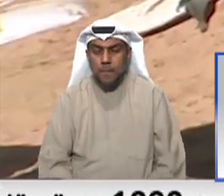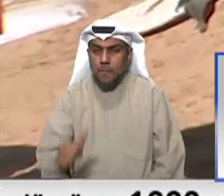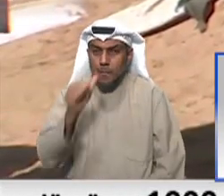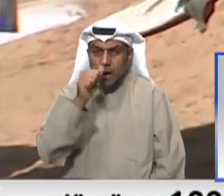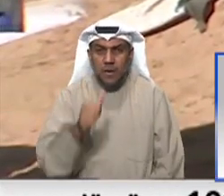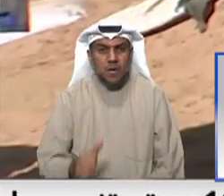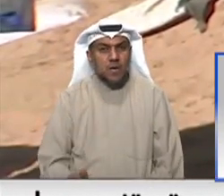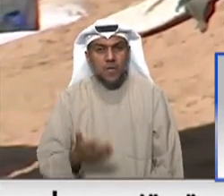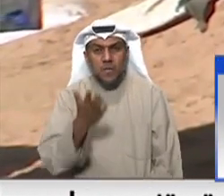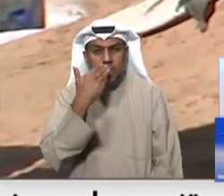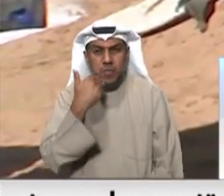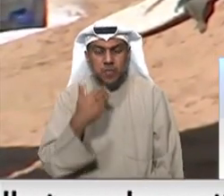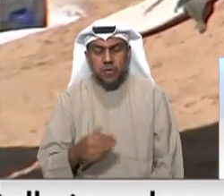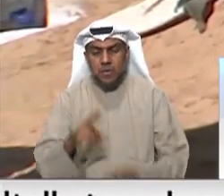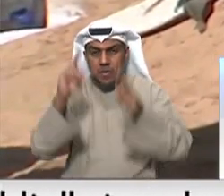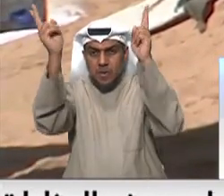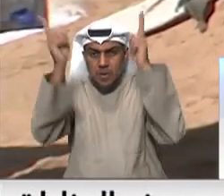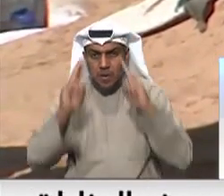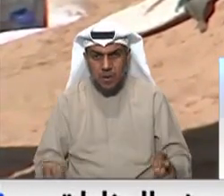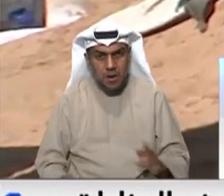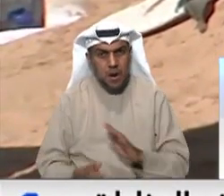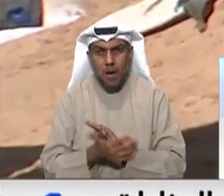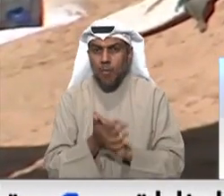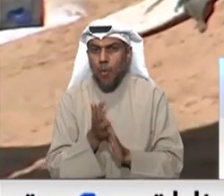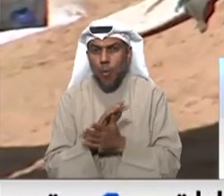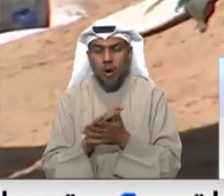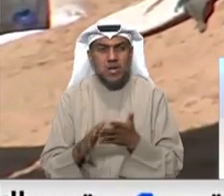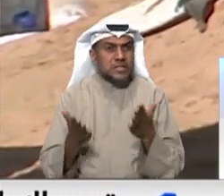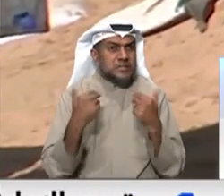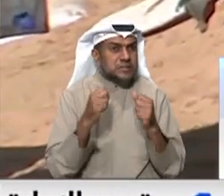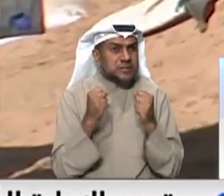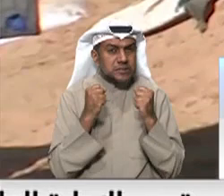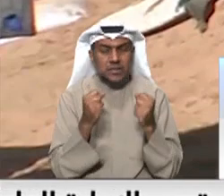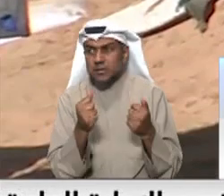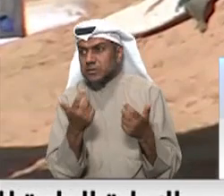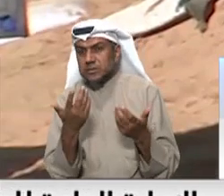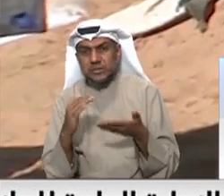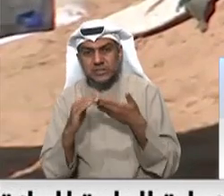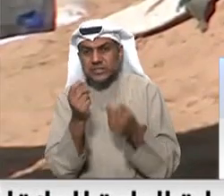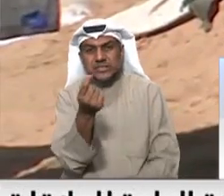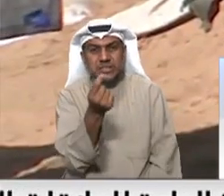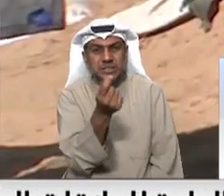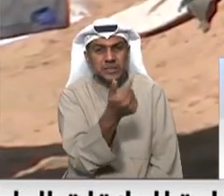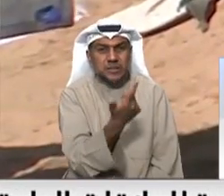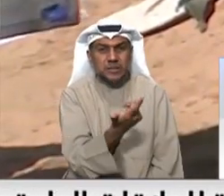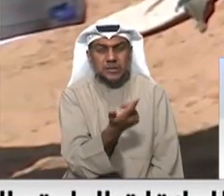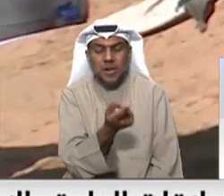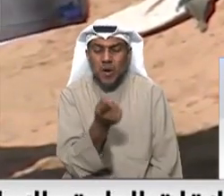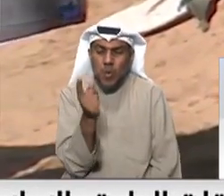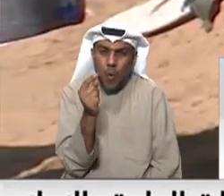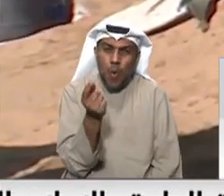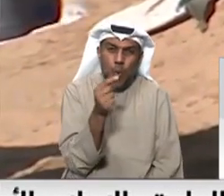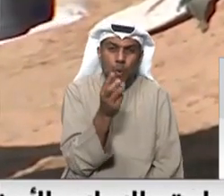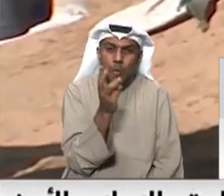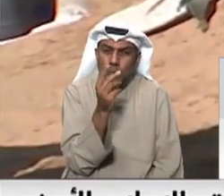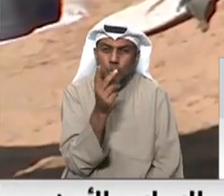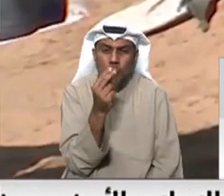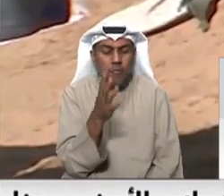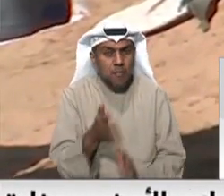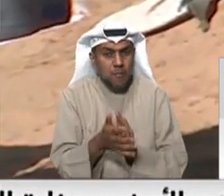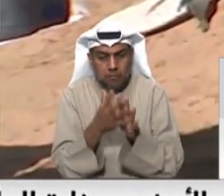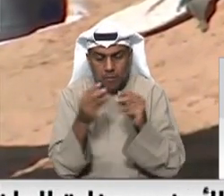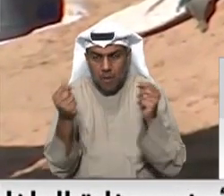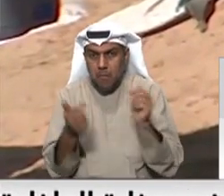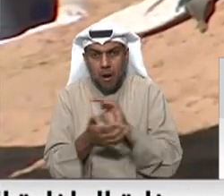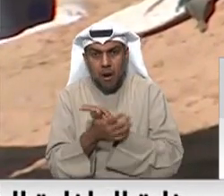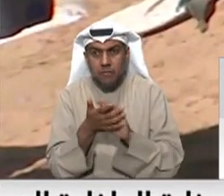وبالاخر فش وين وين لما تعبي مي بالاخر بنعبي شوي وبنيجي وبنقعد عليها لثاني يوم او لثالث يوم